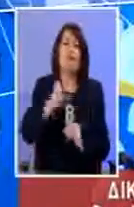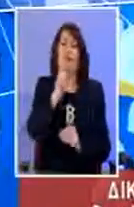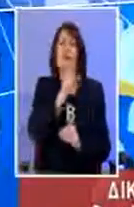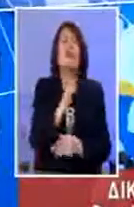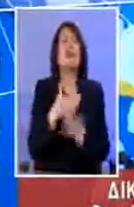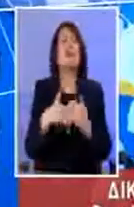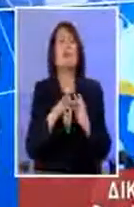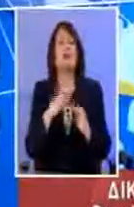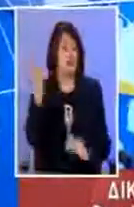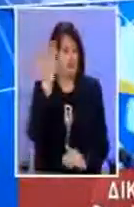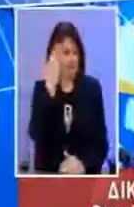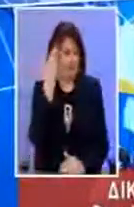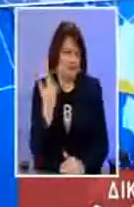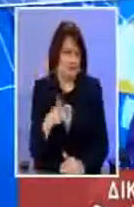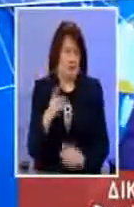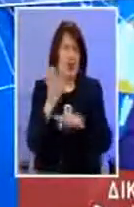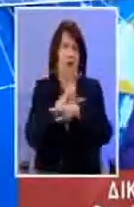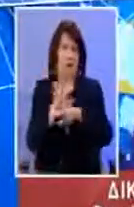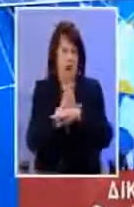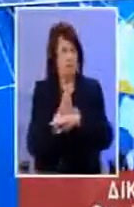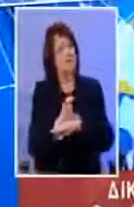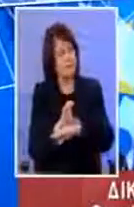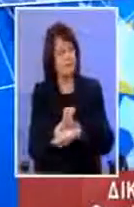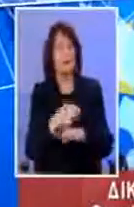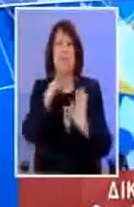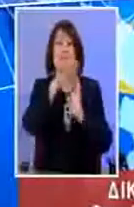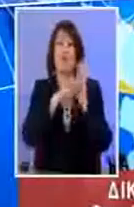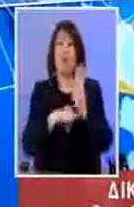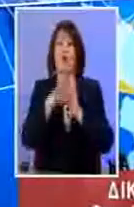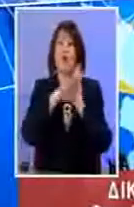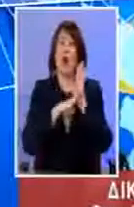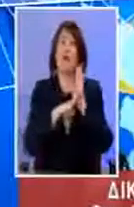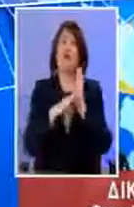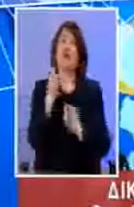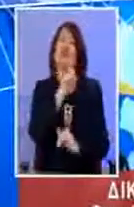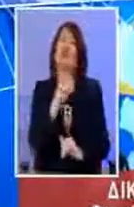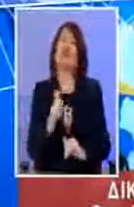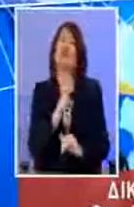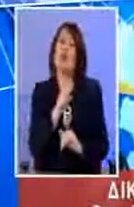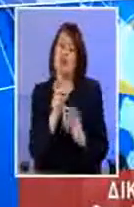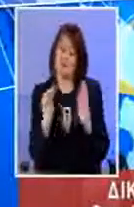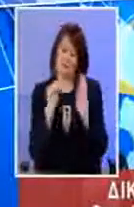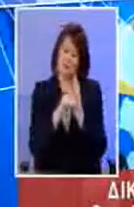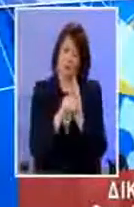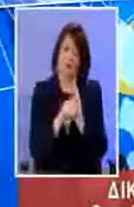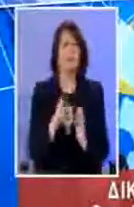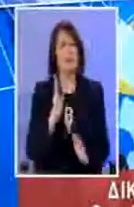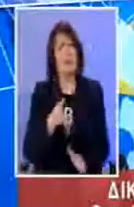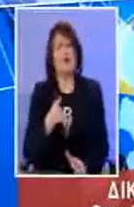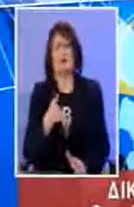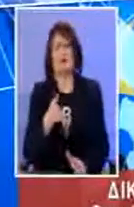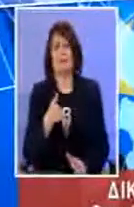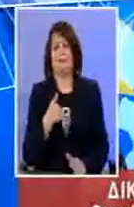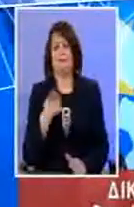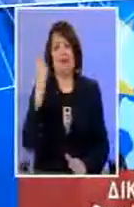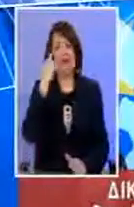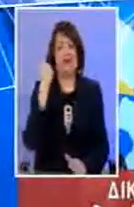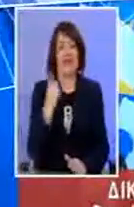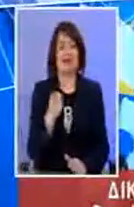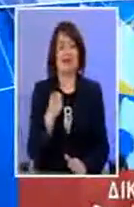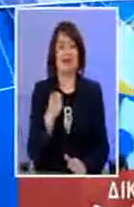ήταν πανάκριβοι υπολογιστές. Τώρα, τα προγράμματα, το software, βεβαίως μπορεί να γίνει. Δηλαδή, μία από τις ιδέες, αυτό